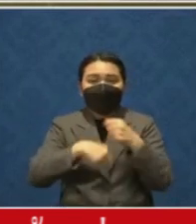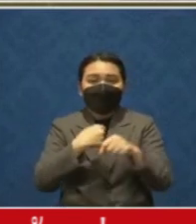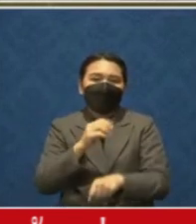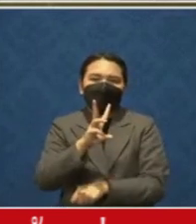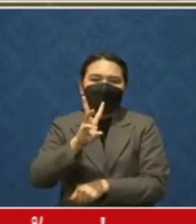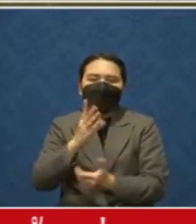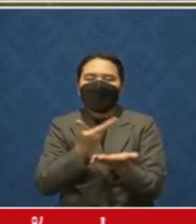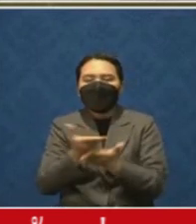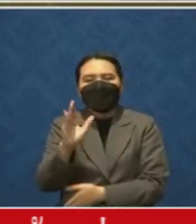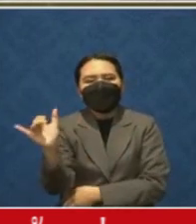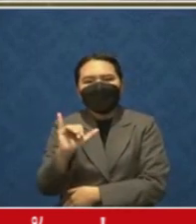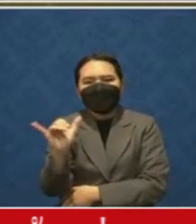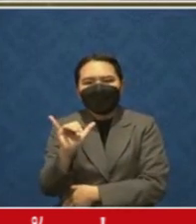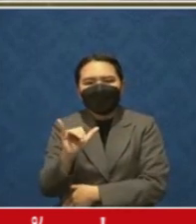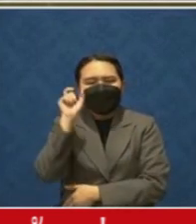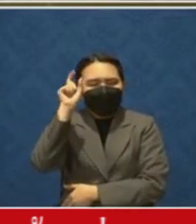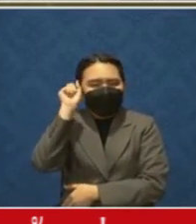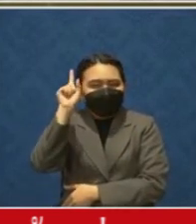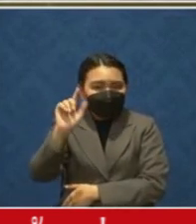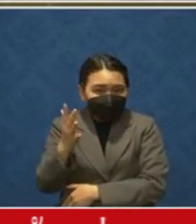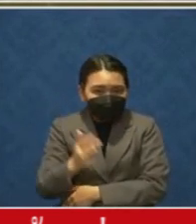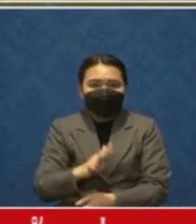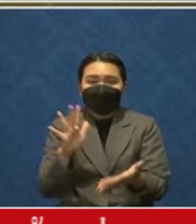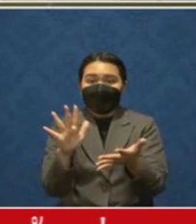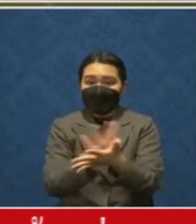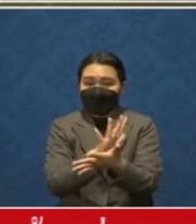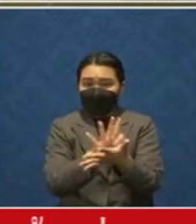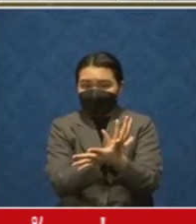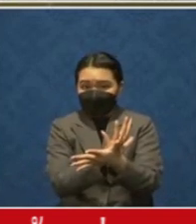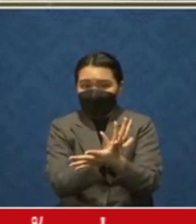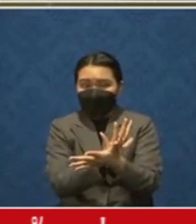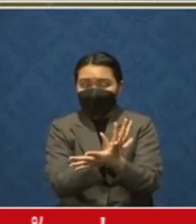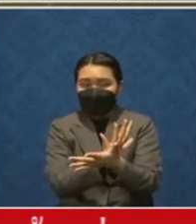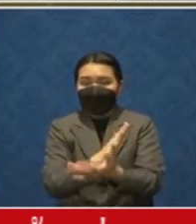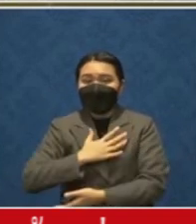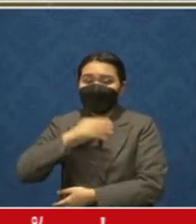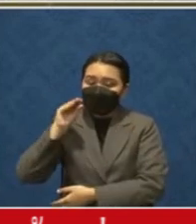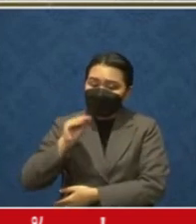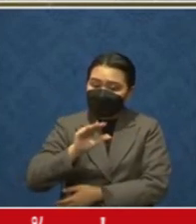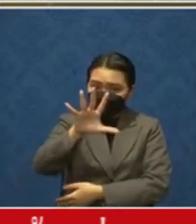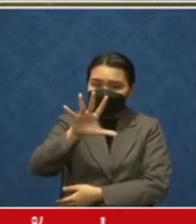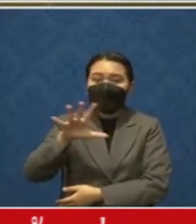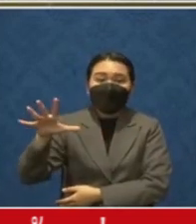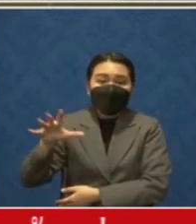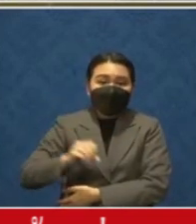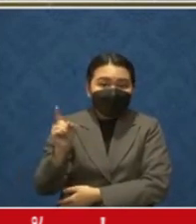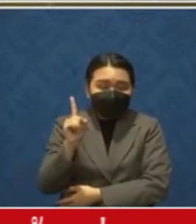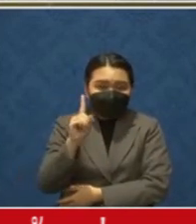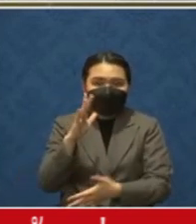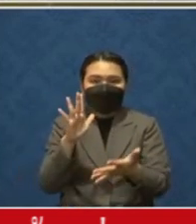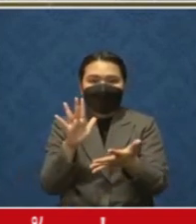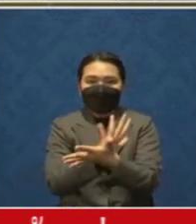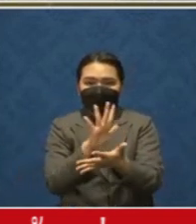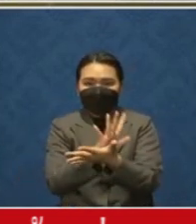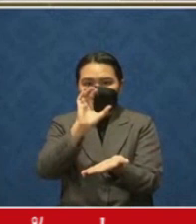ปี2566ครับเอกสารที่มาที่ผมนำกราบเรียนท่านประธานเนี่ยนะครับก็คือเ